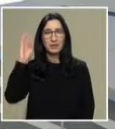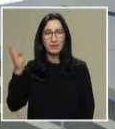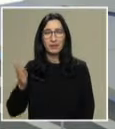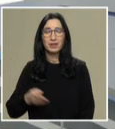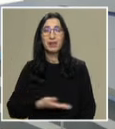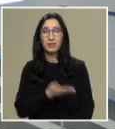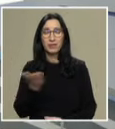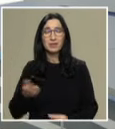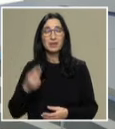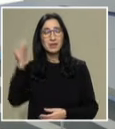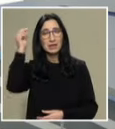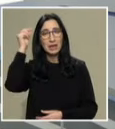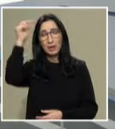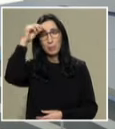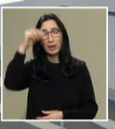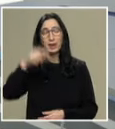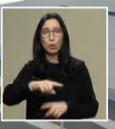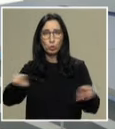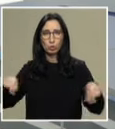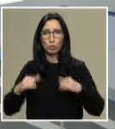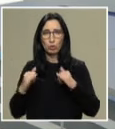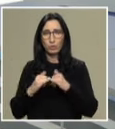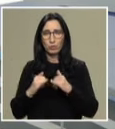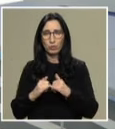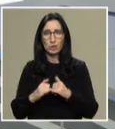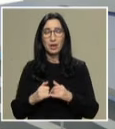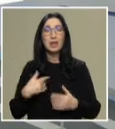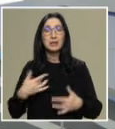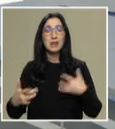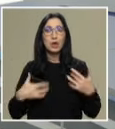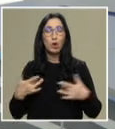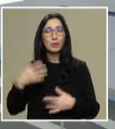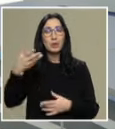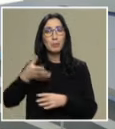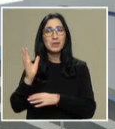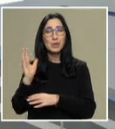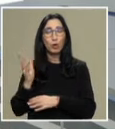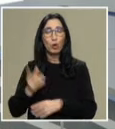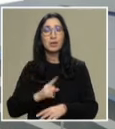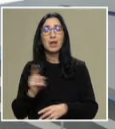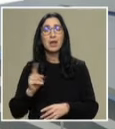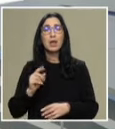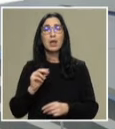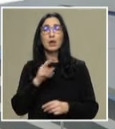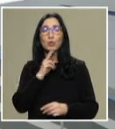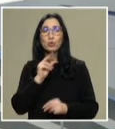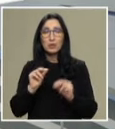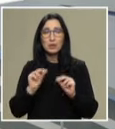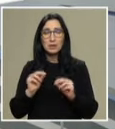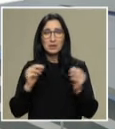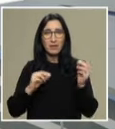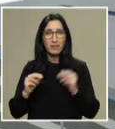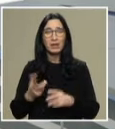Здравейте! Вие сте със Знание БГ от студиото в Русе. За ролята на психолозите и педагогическите съветници в